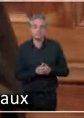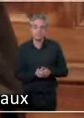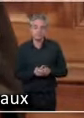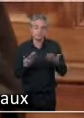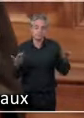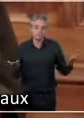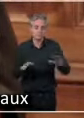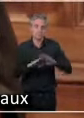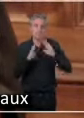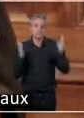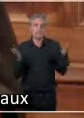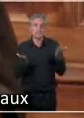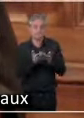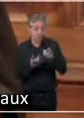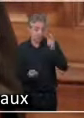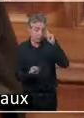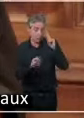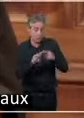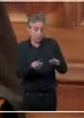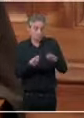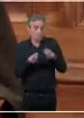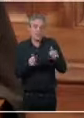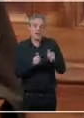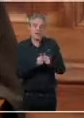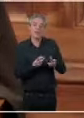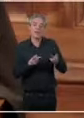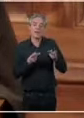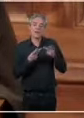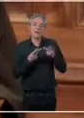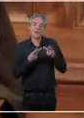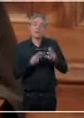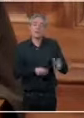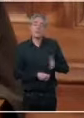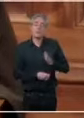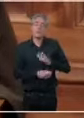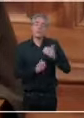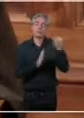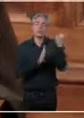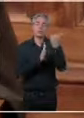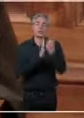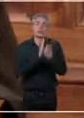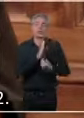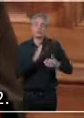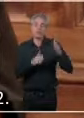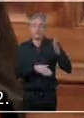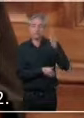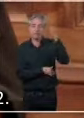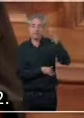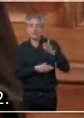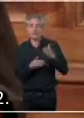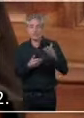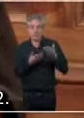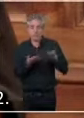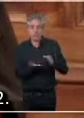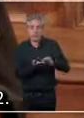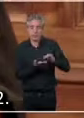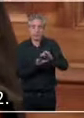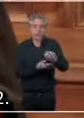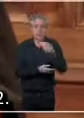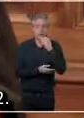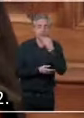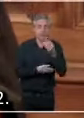C'est un des objectifs que nous nous sommes fixés avec Bordeaux Recettes d'Avenir, la feuille de route de la résilience alimentaire présentée lors du